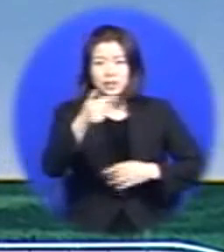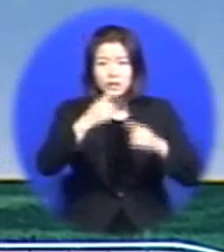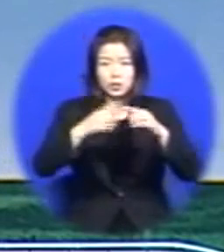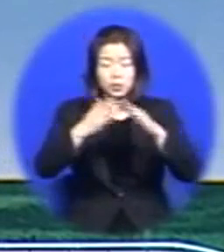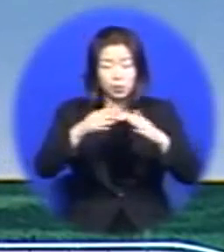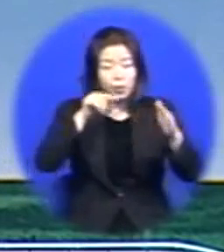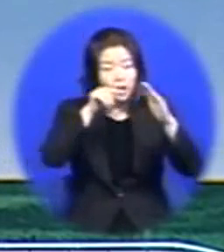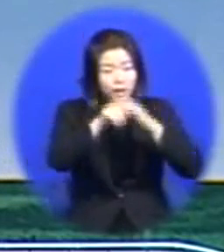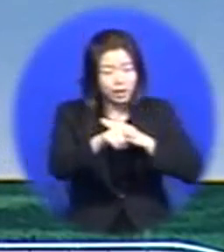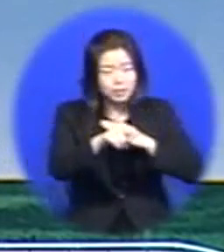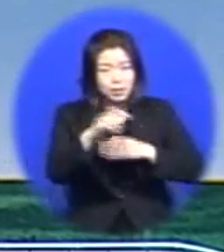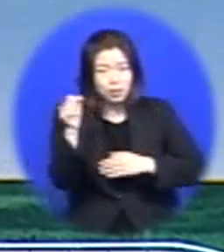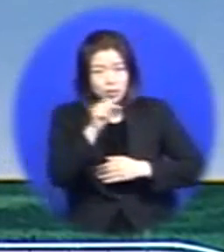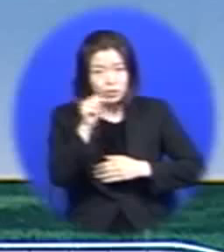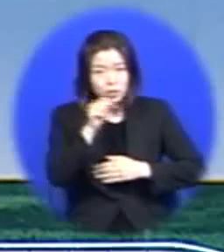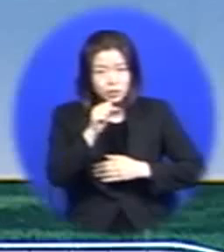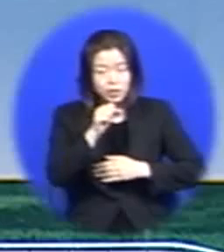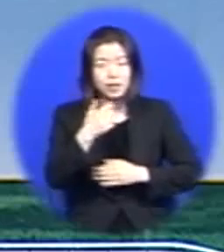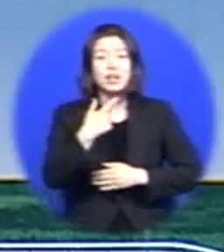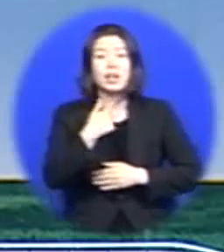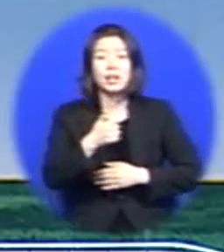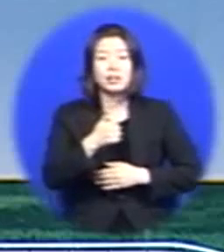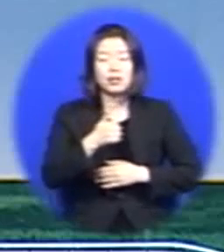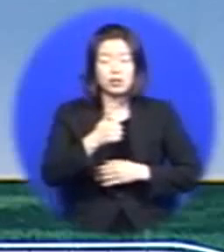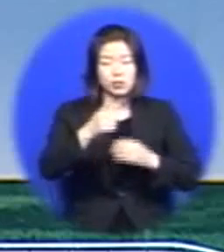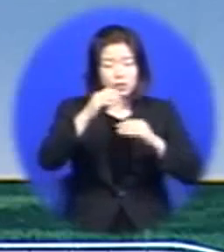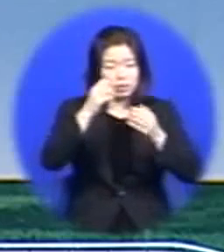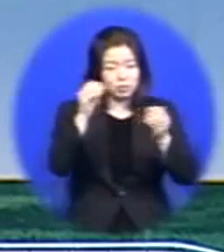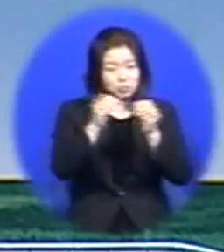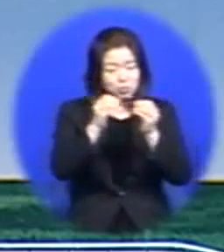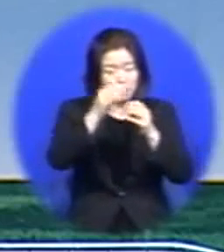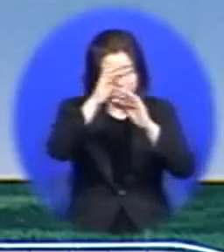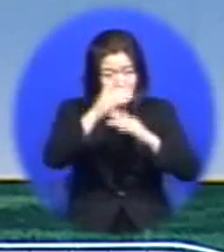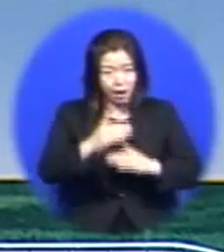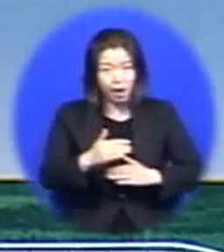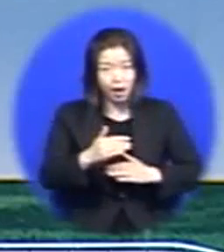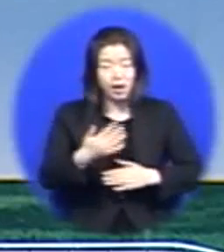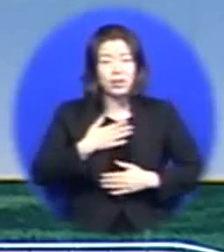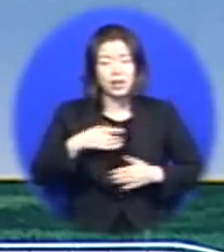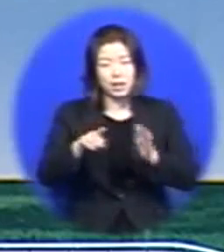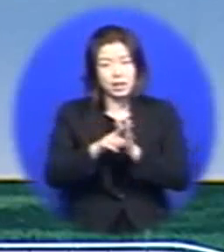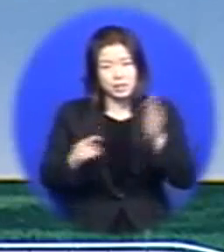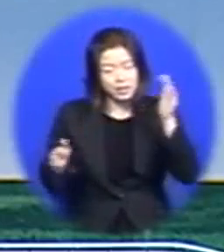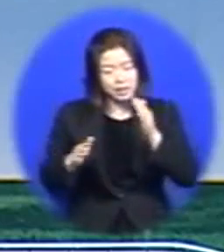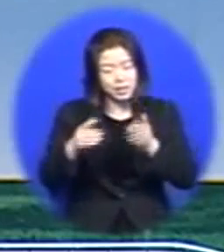가서 취재했던 기사가 제가 신학생 때 읽은 적이 있습니다.